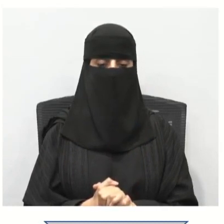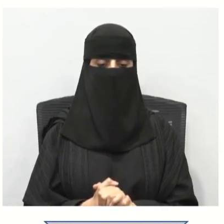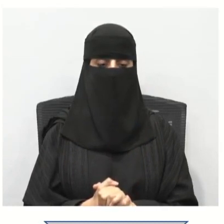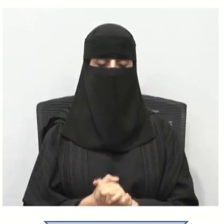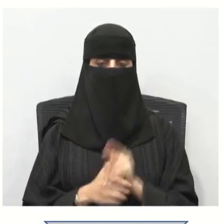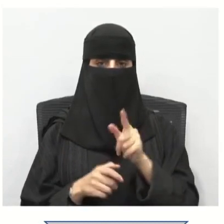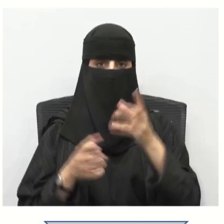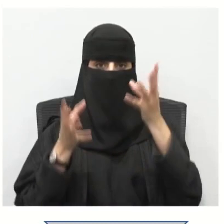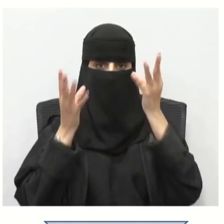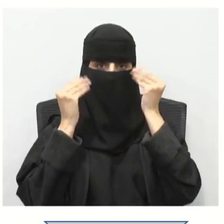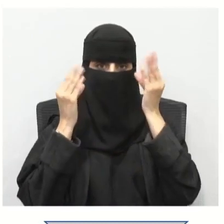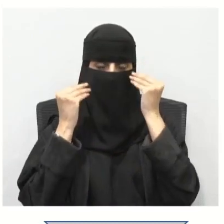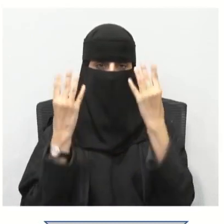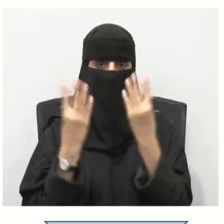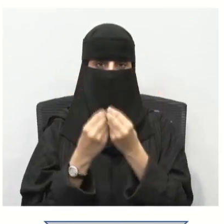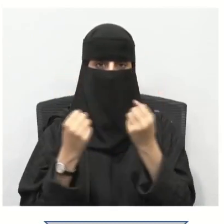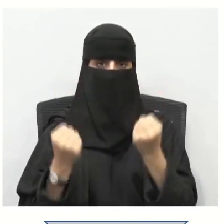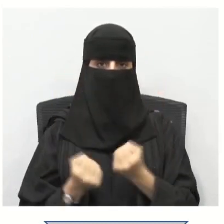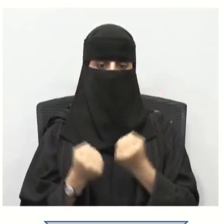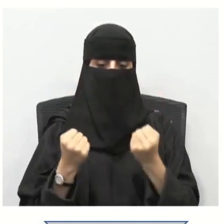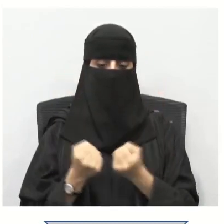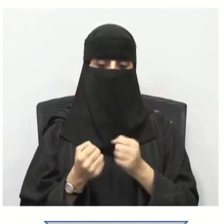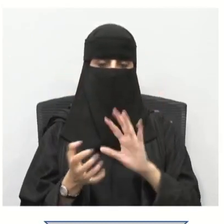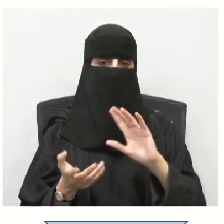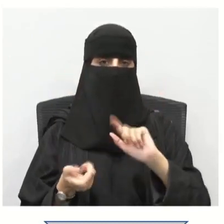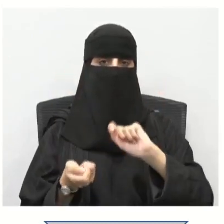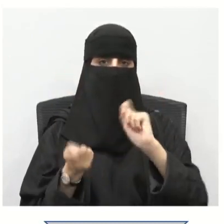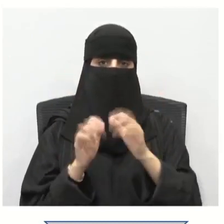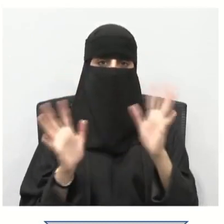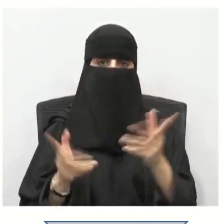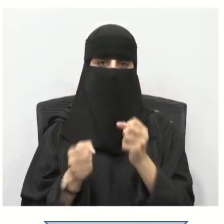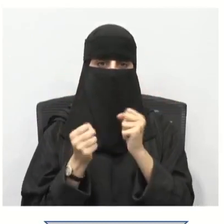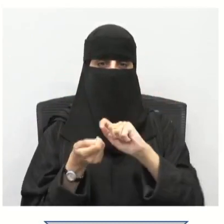فبالعلم والعمل يصبح كل صعب